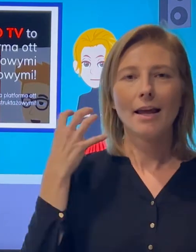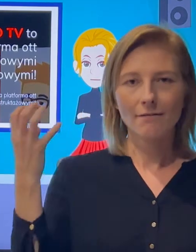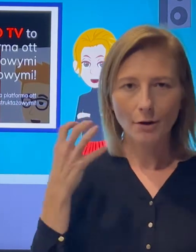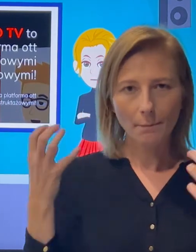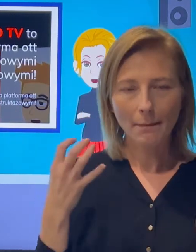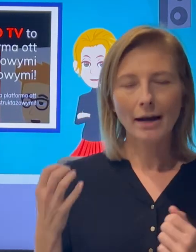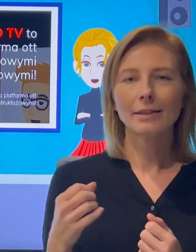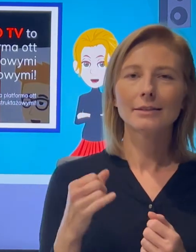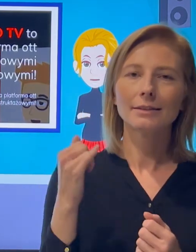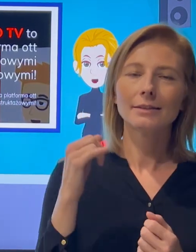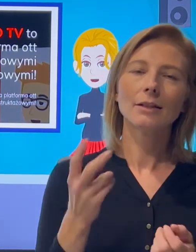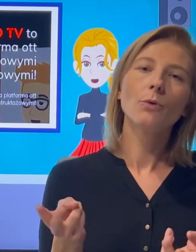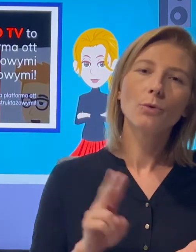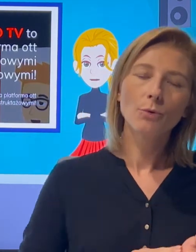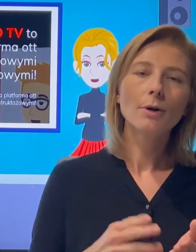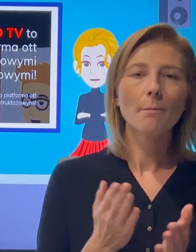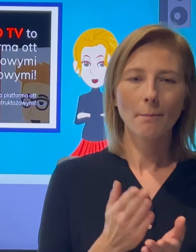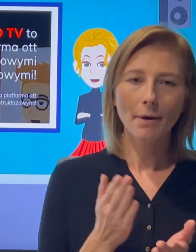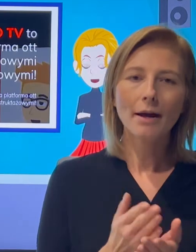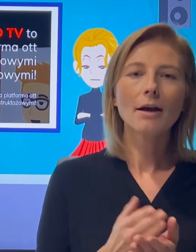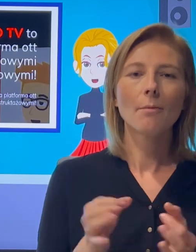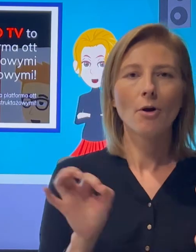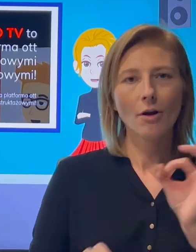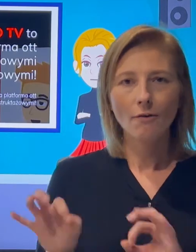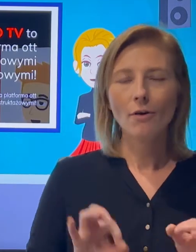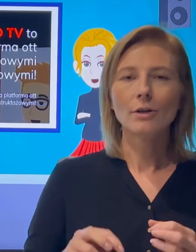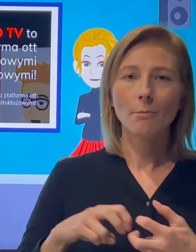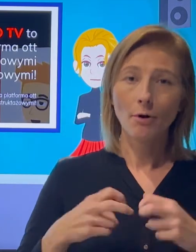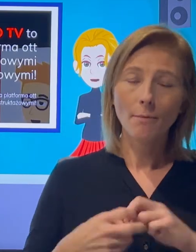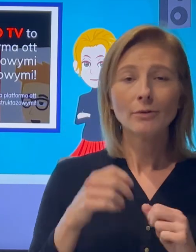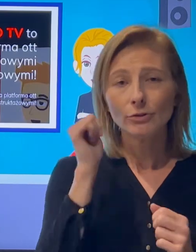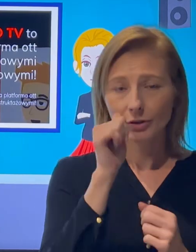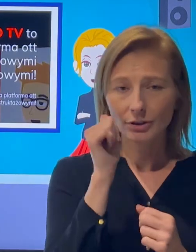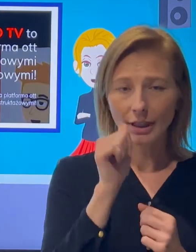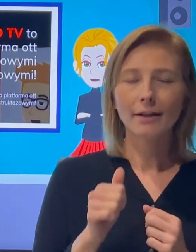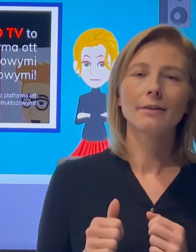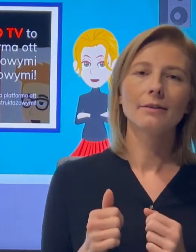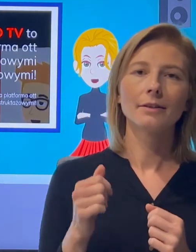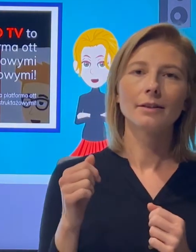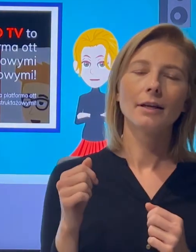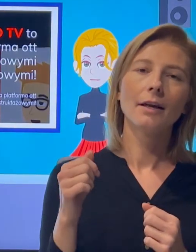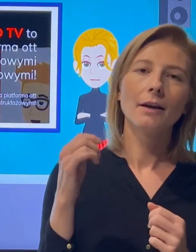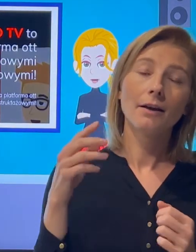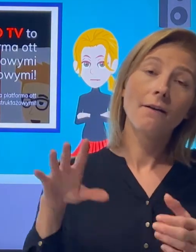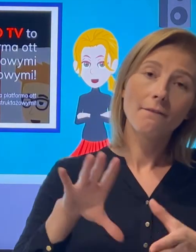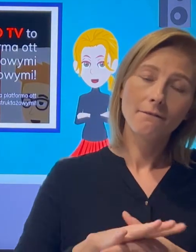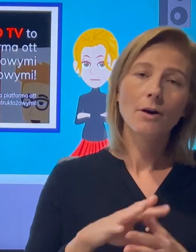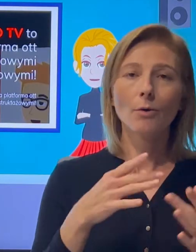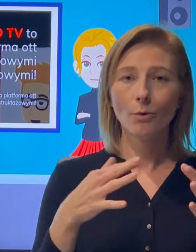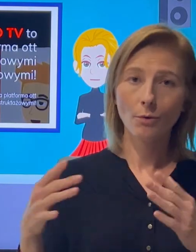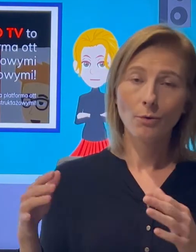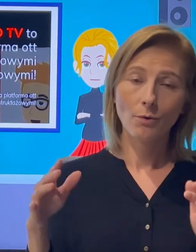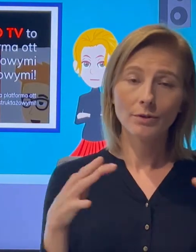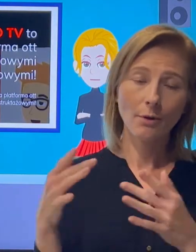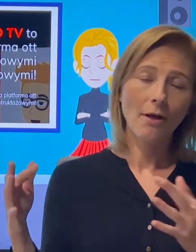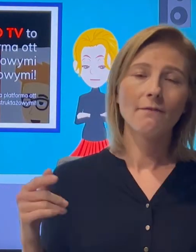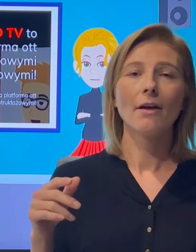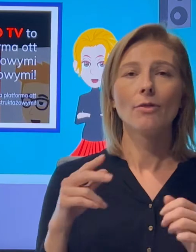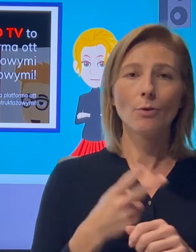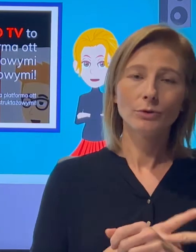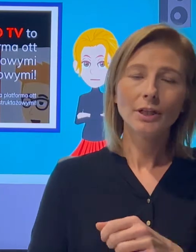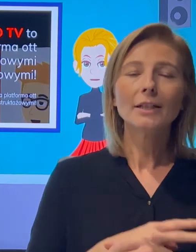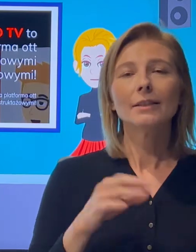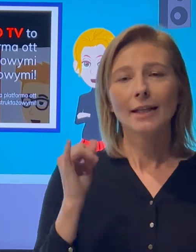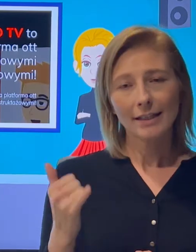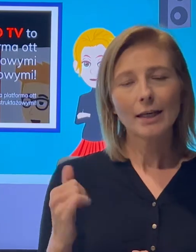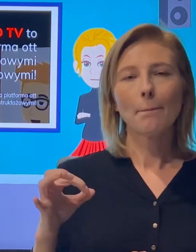filmów, które pomagają w rozwiązaniu codziennych problemów, jakie napotykamy podczas załatwiania spraw urzędowych czy też prywatnych. Nie